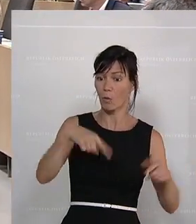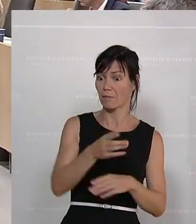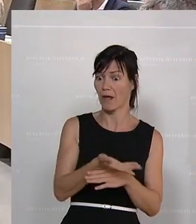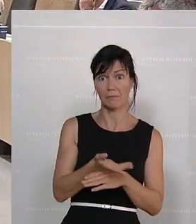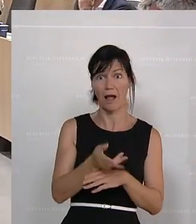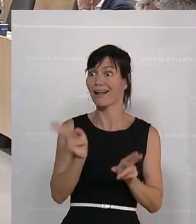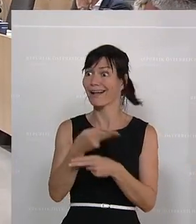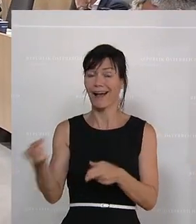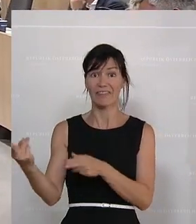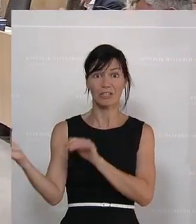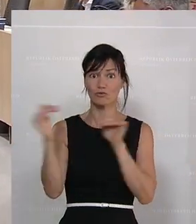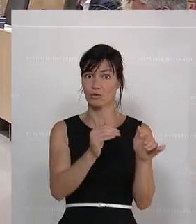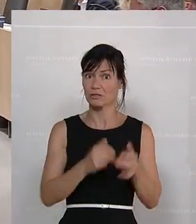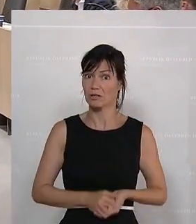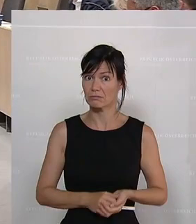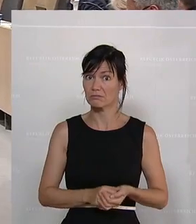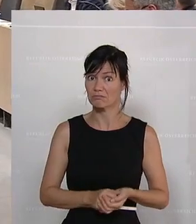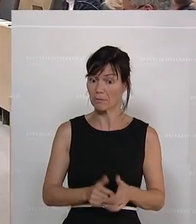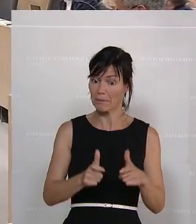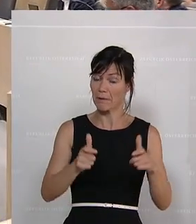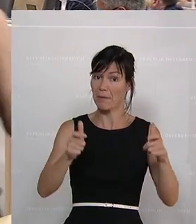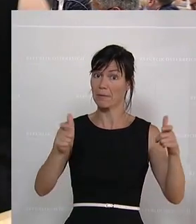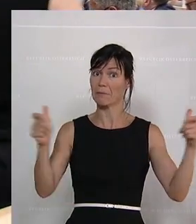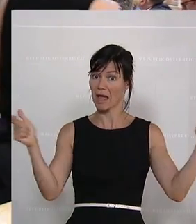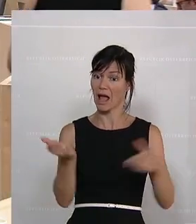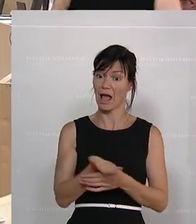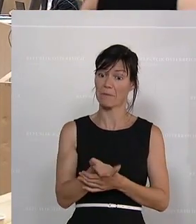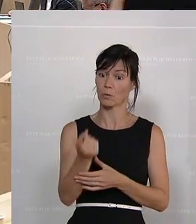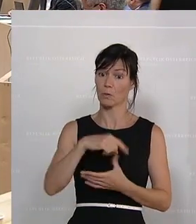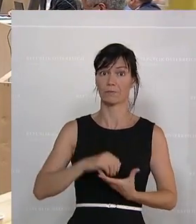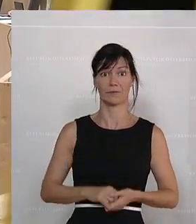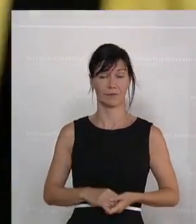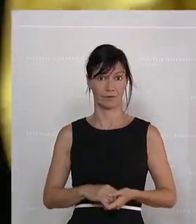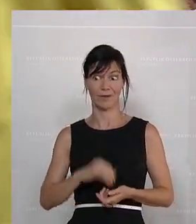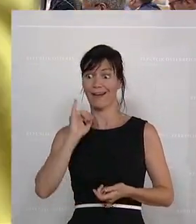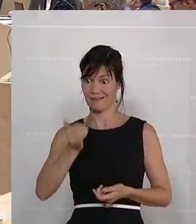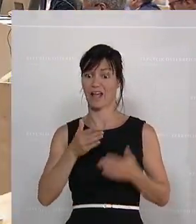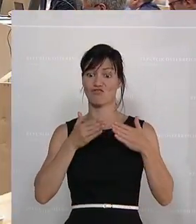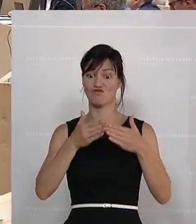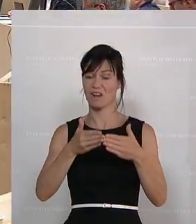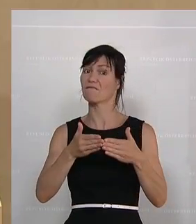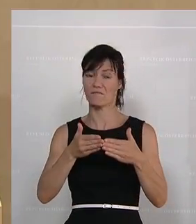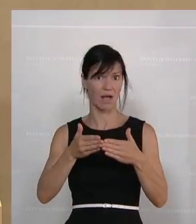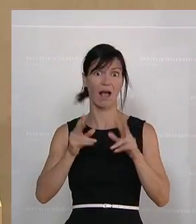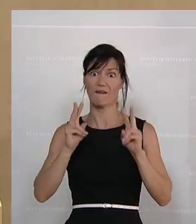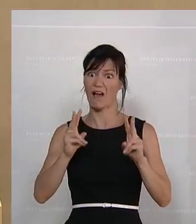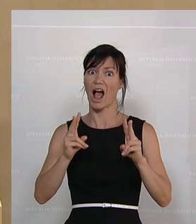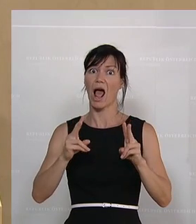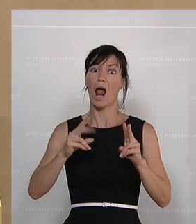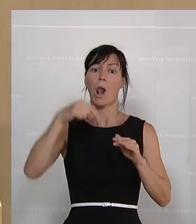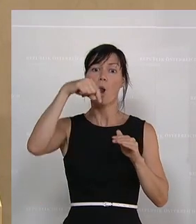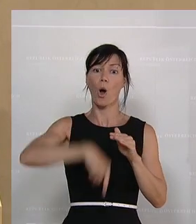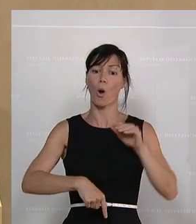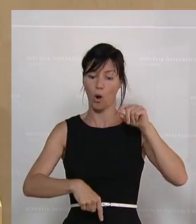und weiter abrutschen werden ja das große schiff liegt gewaltig an allen enden und